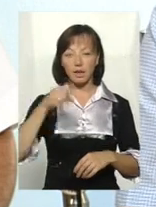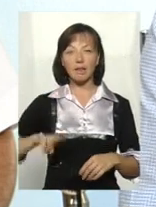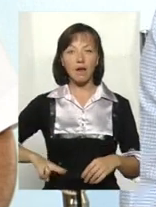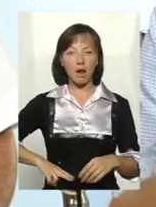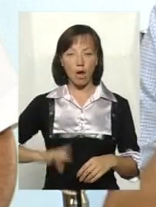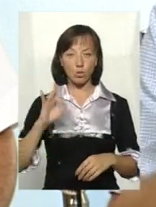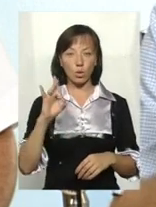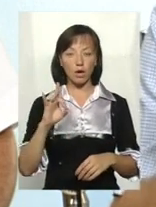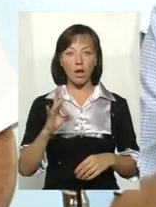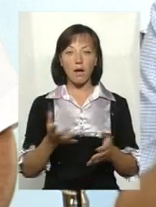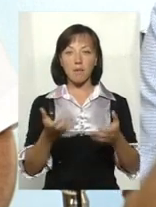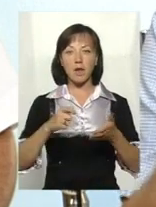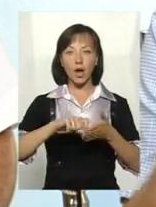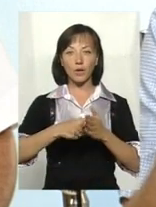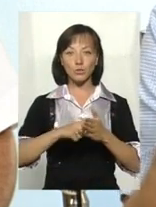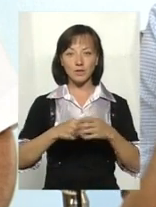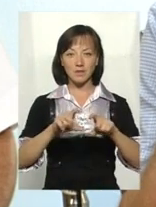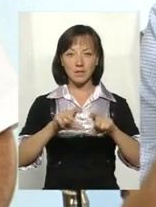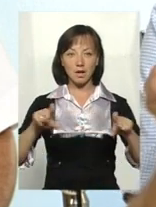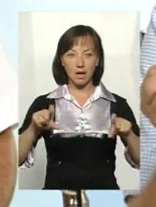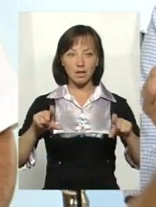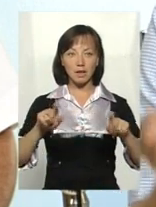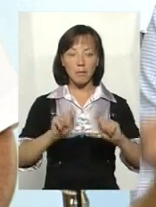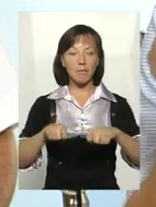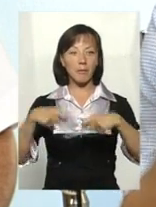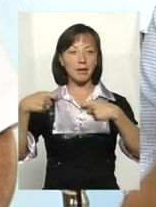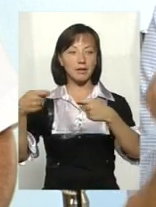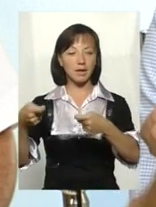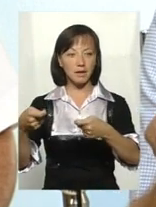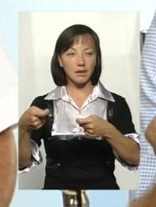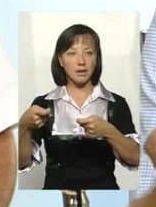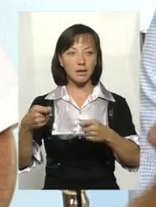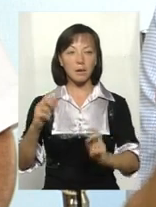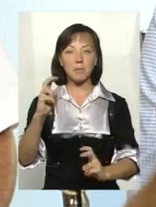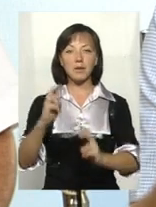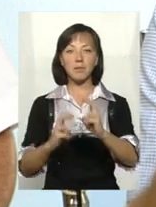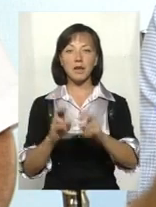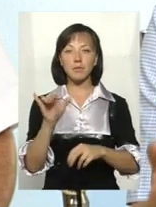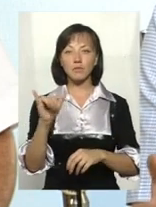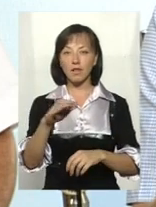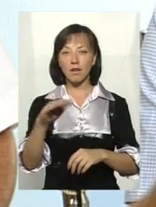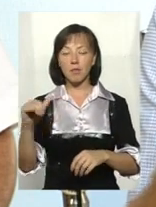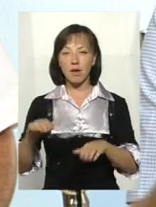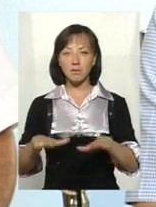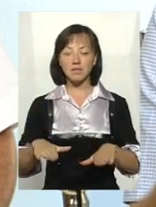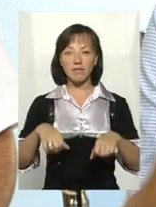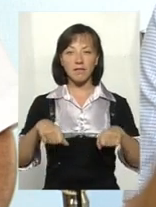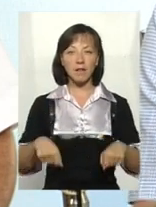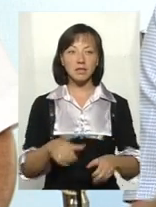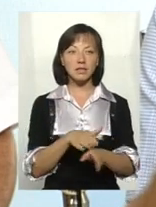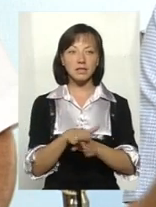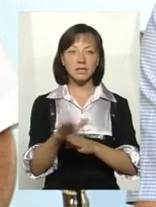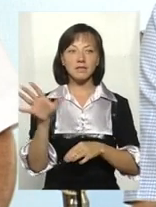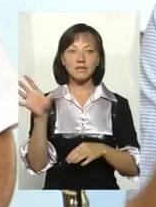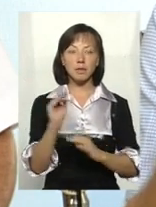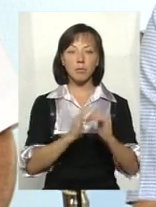директор бере ключі від навчального закладу і передає підприємству, якого наймає місцева влада для здійснення